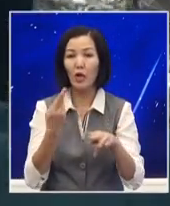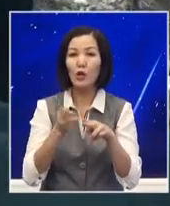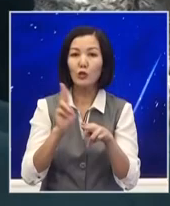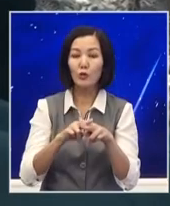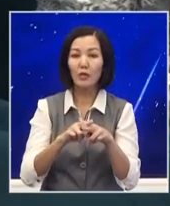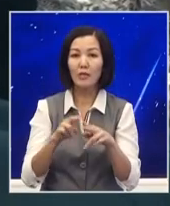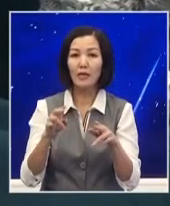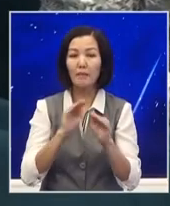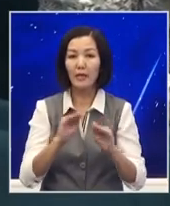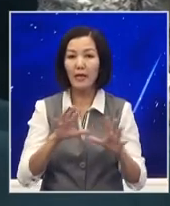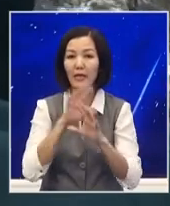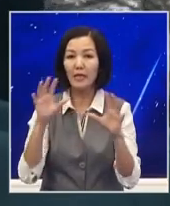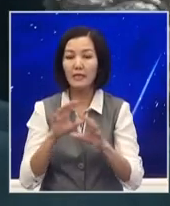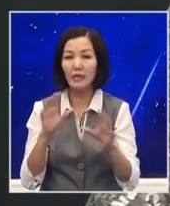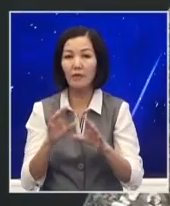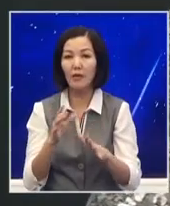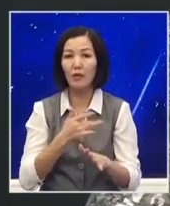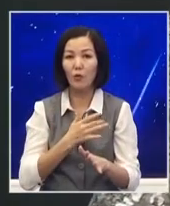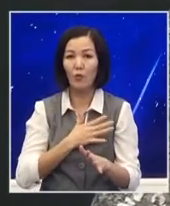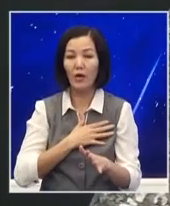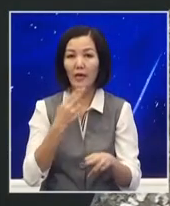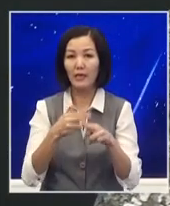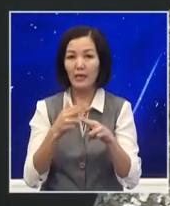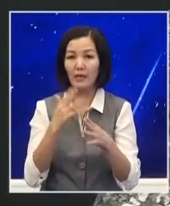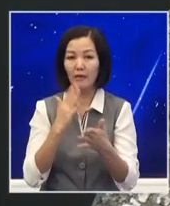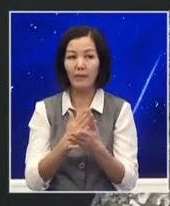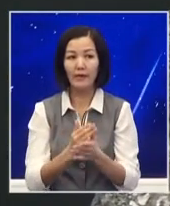балаларды асырап алуға кедергі келтіріп отыр.